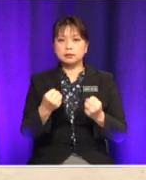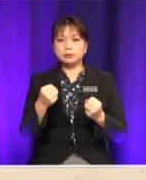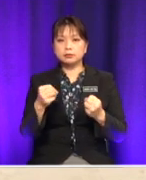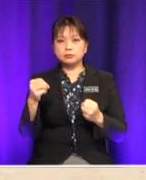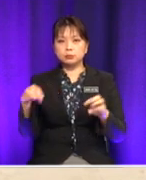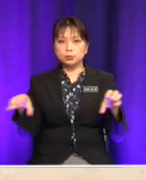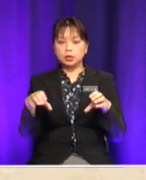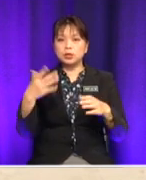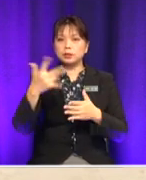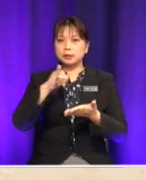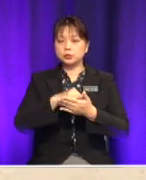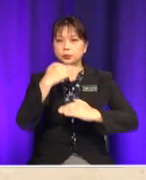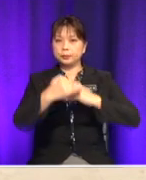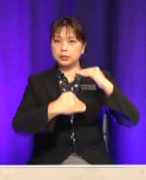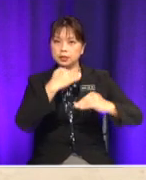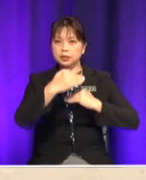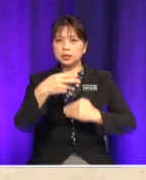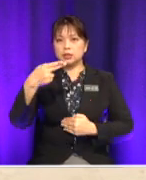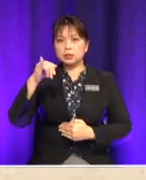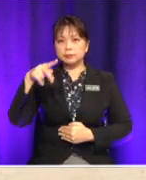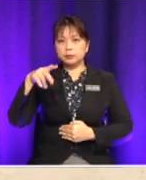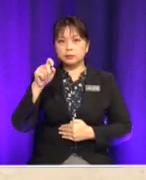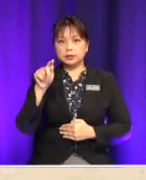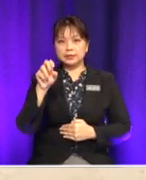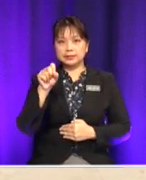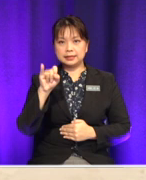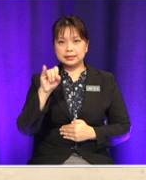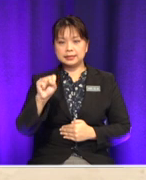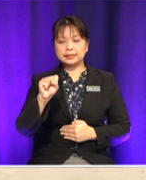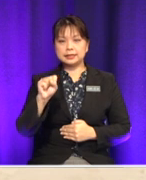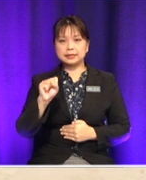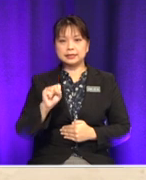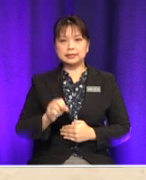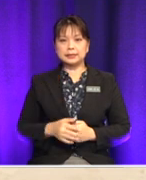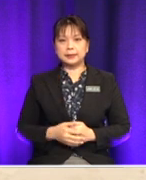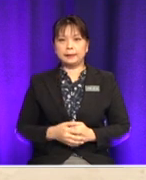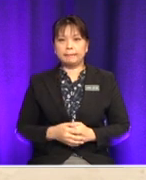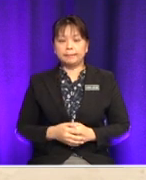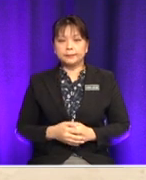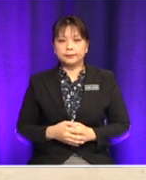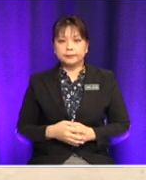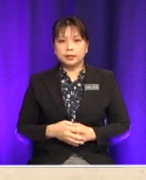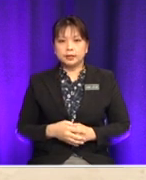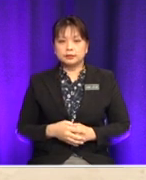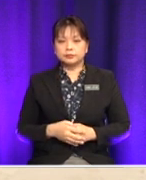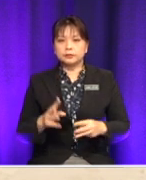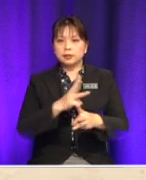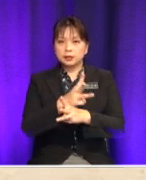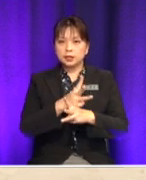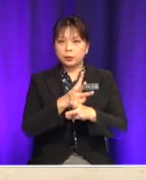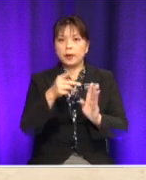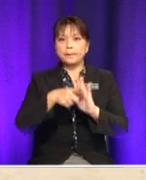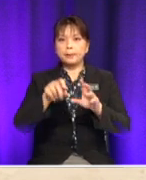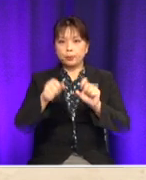hubungan antara berubah yang dimanipulasi dan pembuluh ubah yang bergerak balas mengawal pemboleh ubah